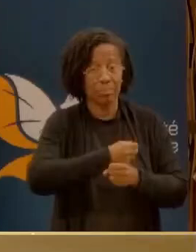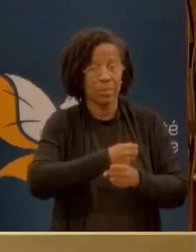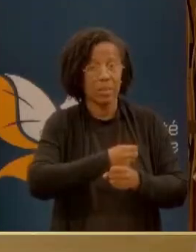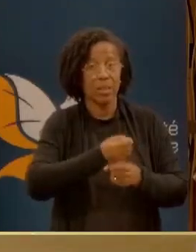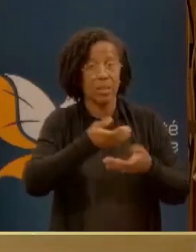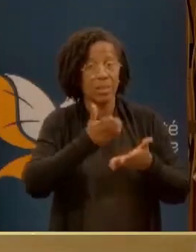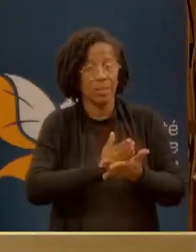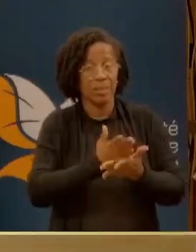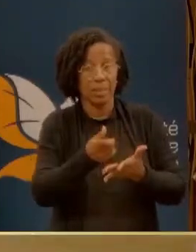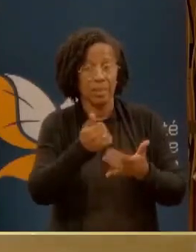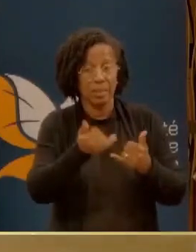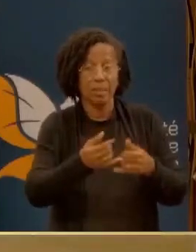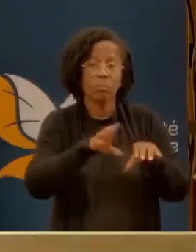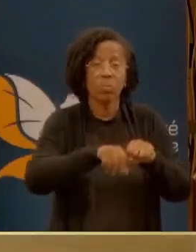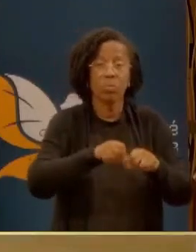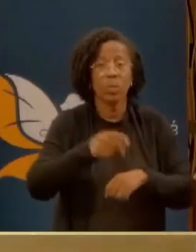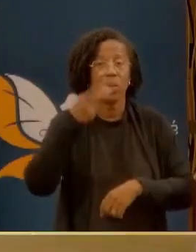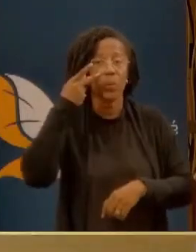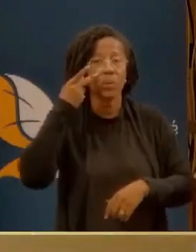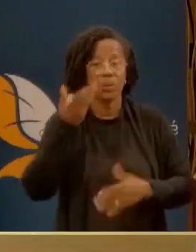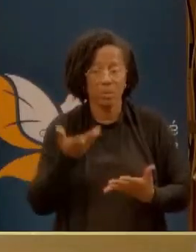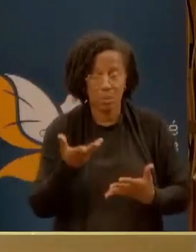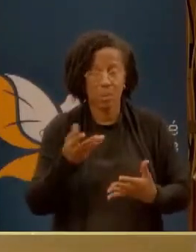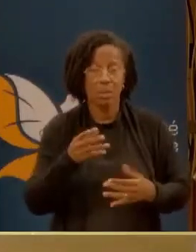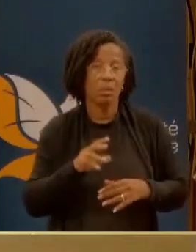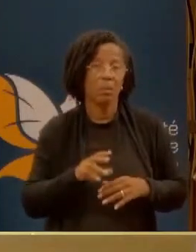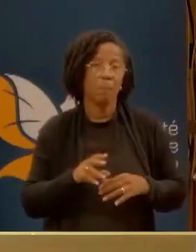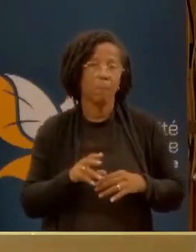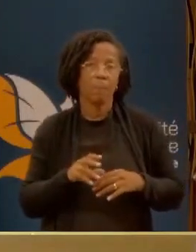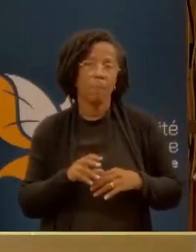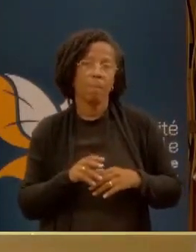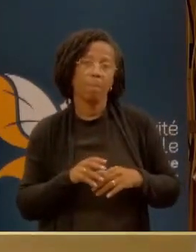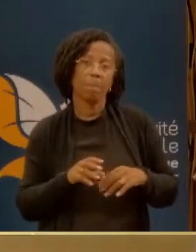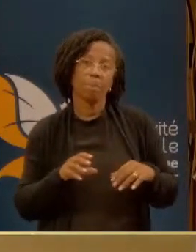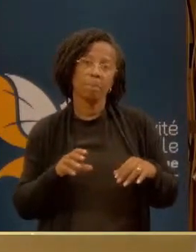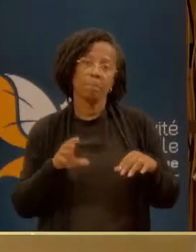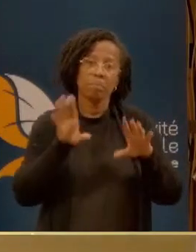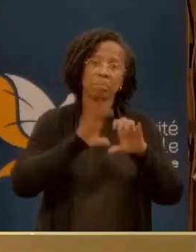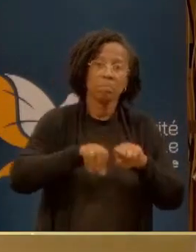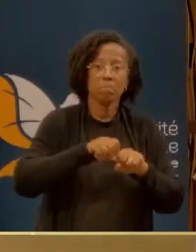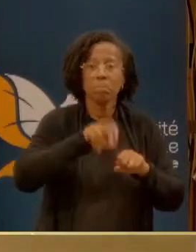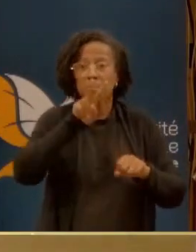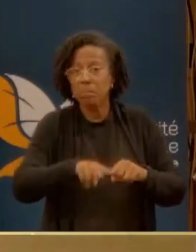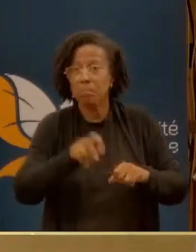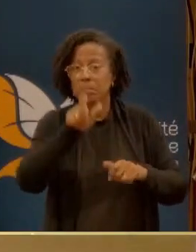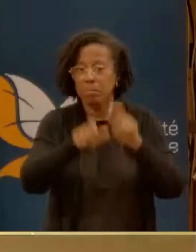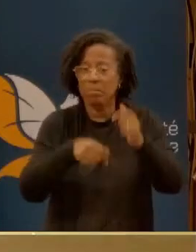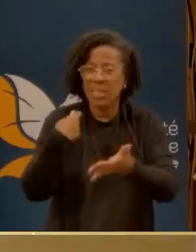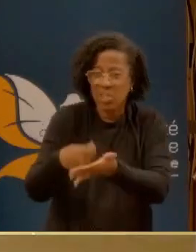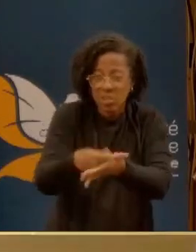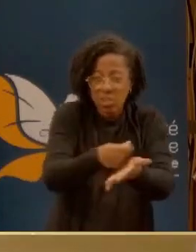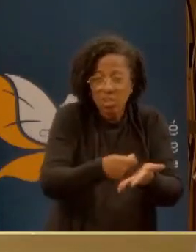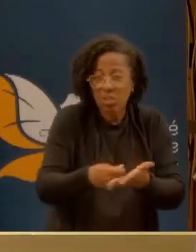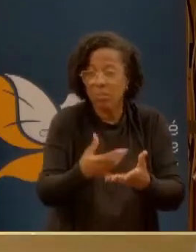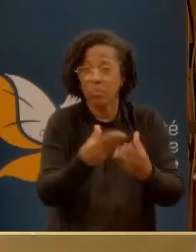produits qui ne sont pas de grande consommation. On va